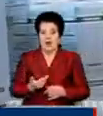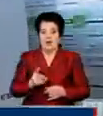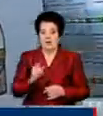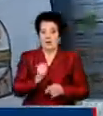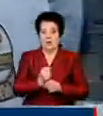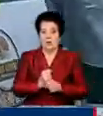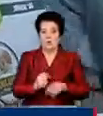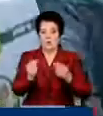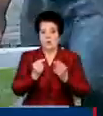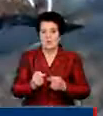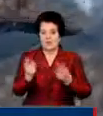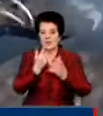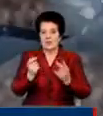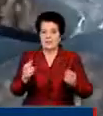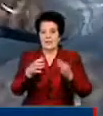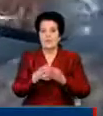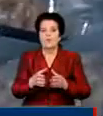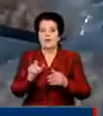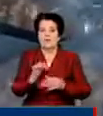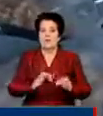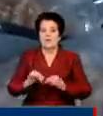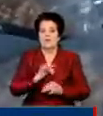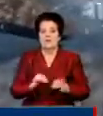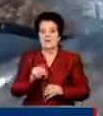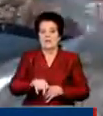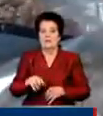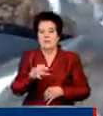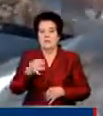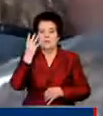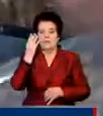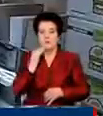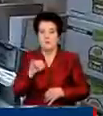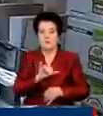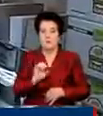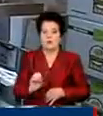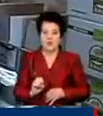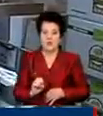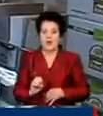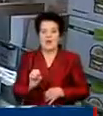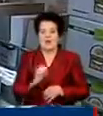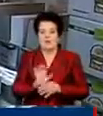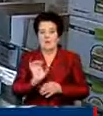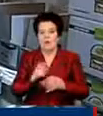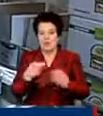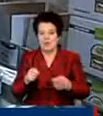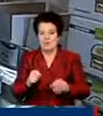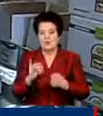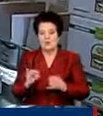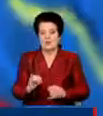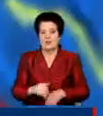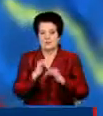Lucru constatat și printr-o declarație a grupurilor de consultări interne dintre Republica Moldova și Uniunea Europeană, dedicate comerțului și